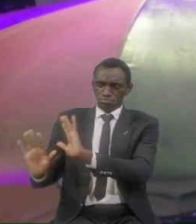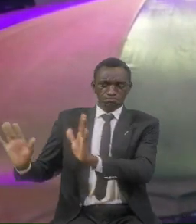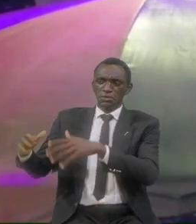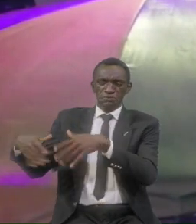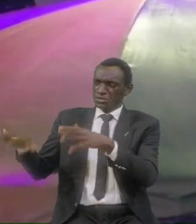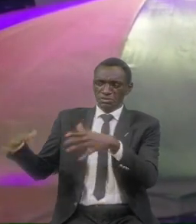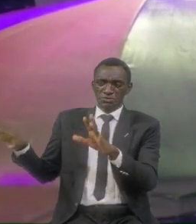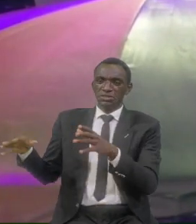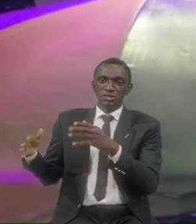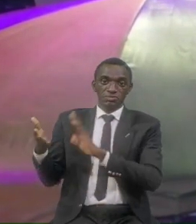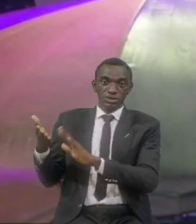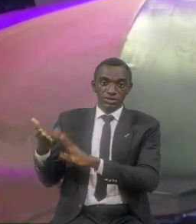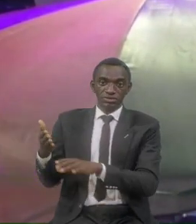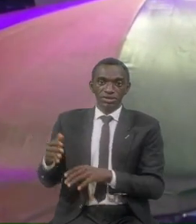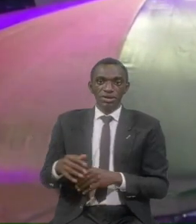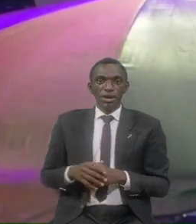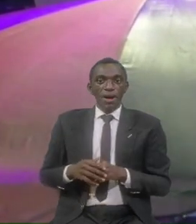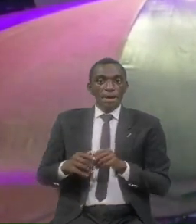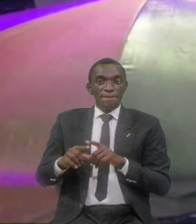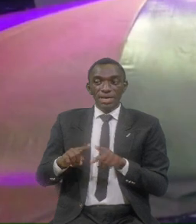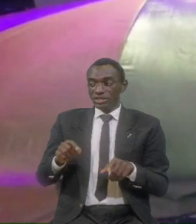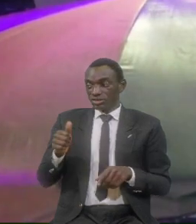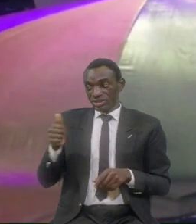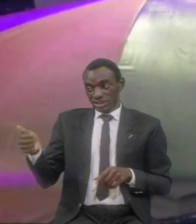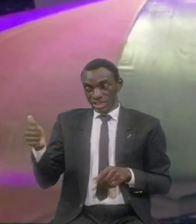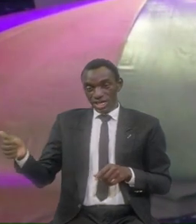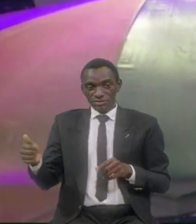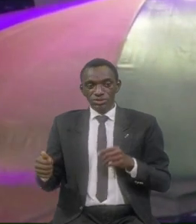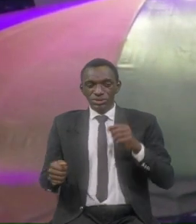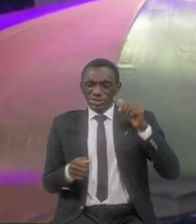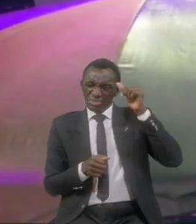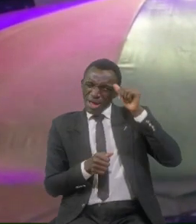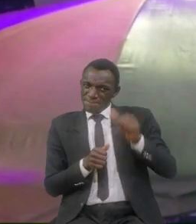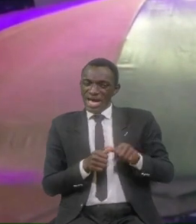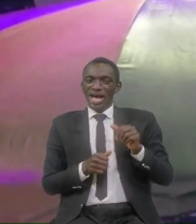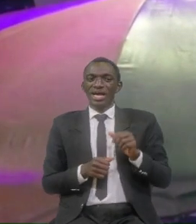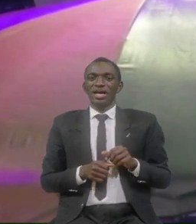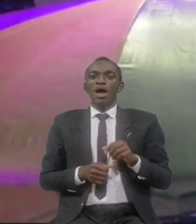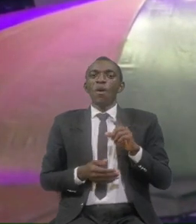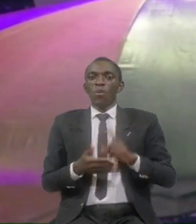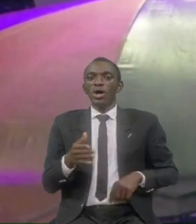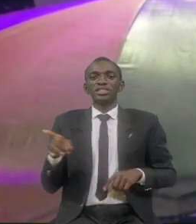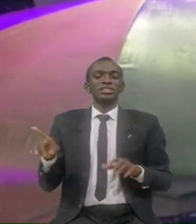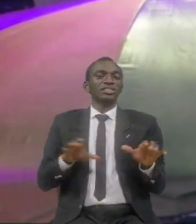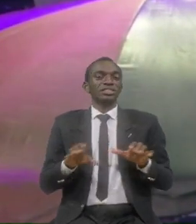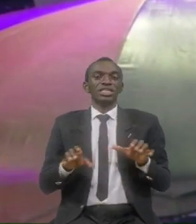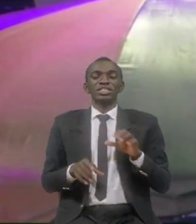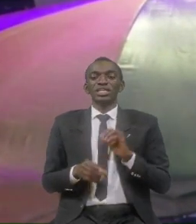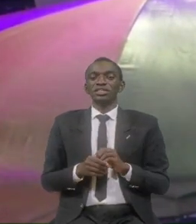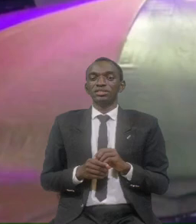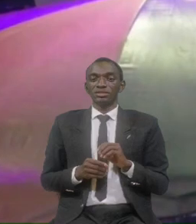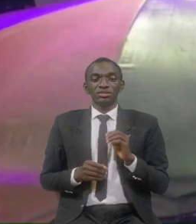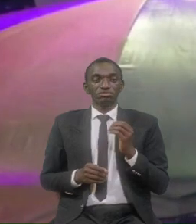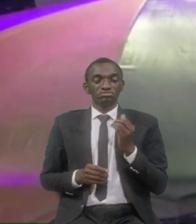you yourself, you still have the remembrance of what you have done in your heart. Pero maskin